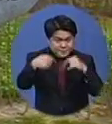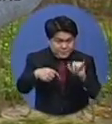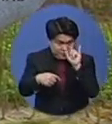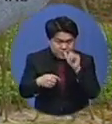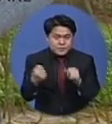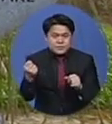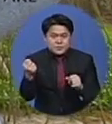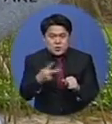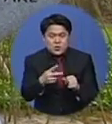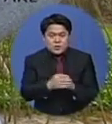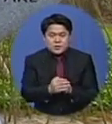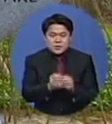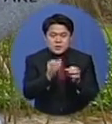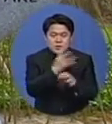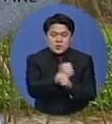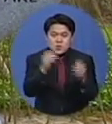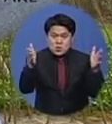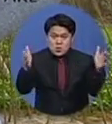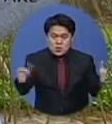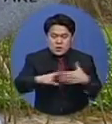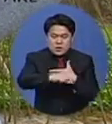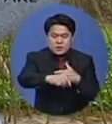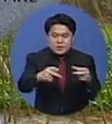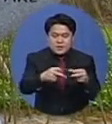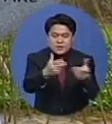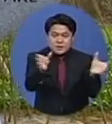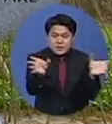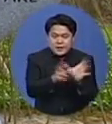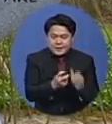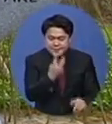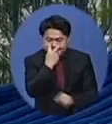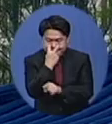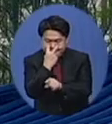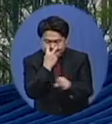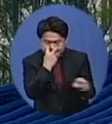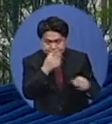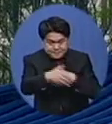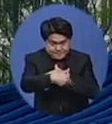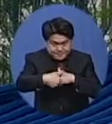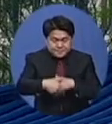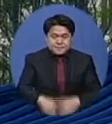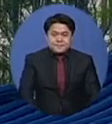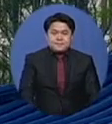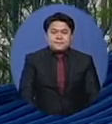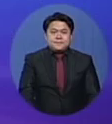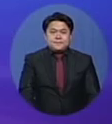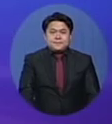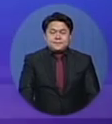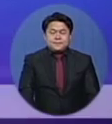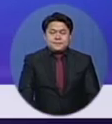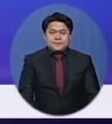예정이고 시범 기간 동안 지역 장애인 단체 등이 모니터링을 할 계획이라고 말했습니다.